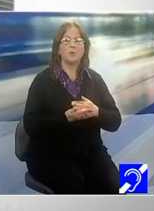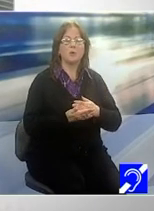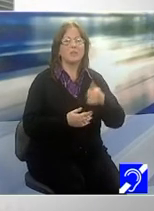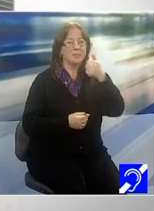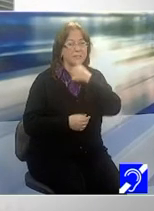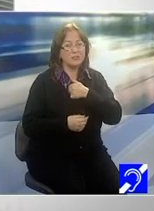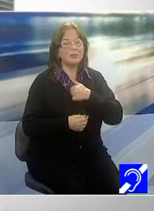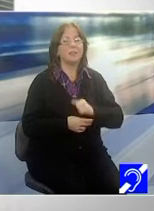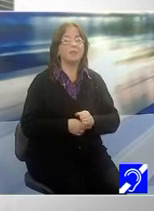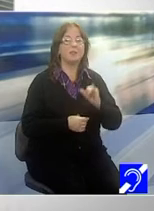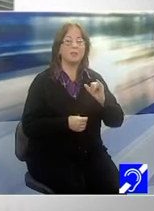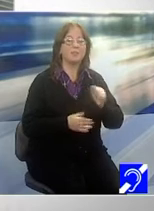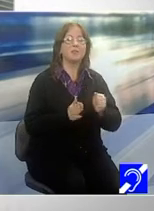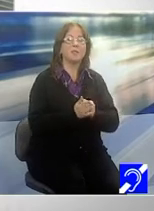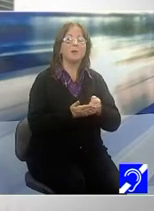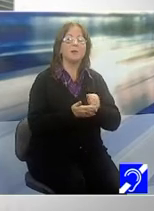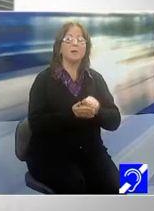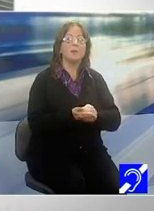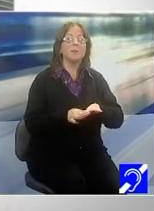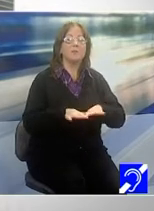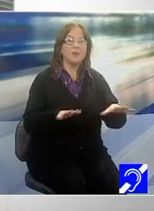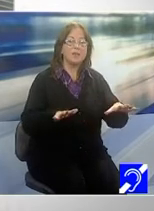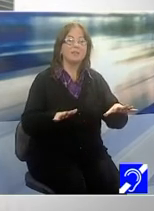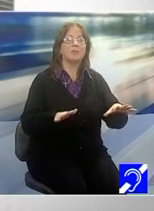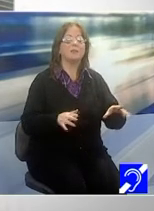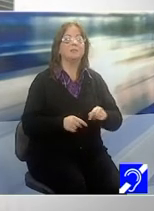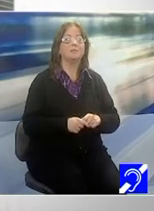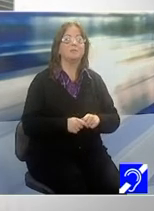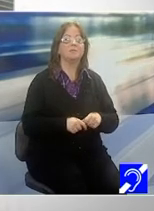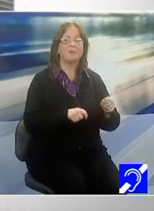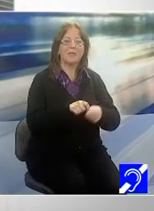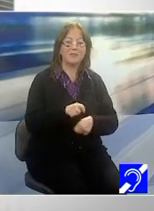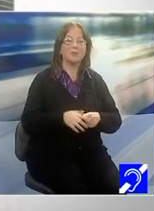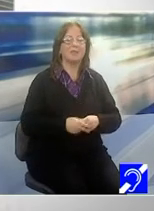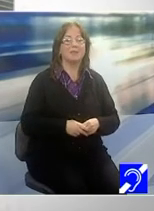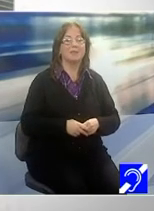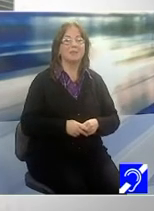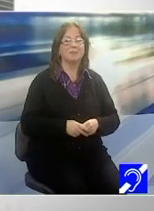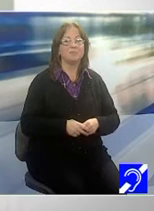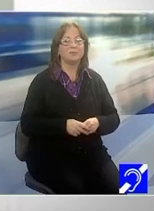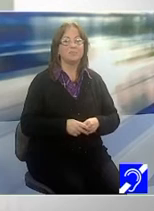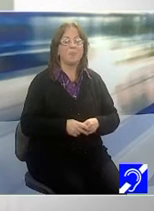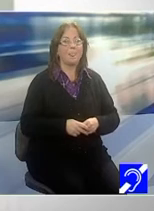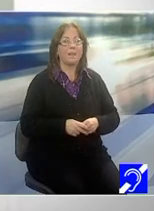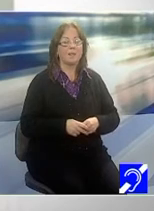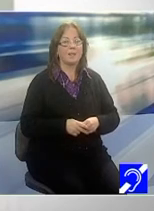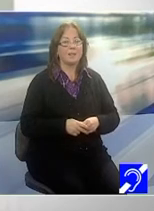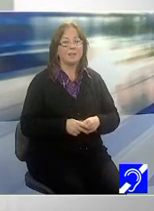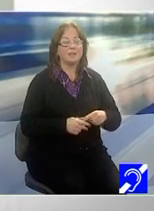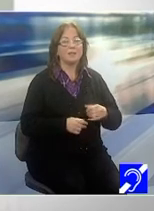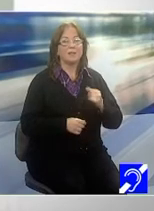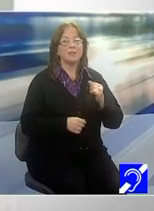cred, și de presă, și de partidele politice, și de societatea civilă. E bine că, totuși, prim-ministrul desemnat a reacționat și a